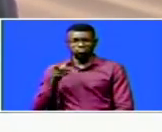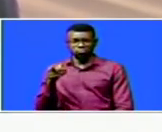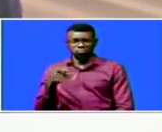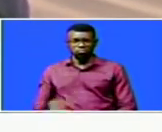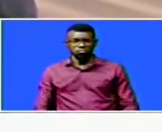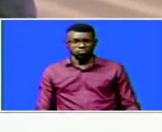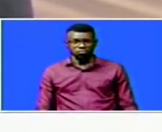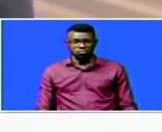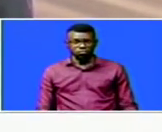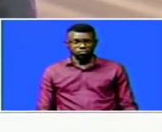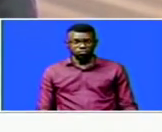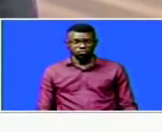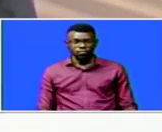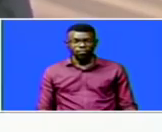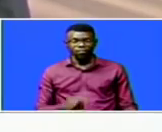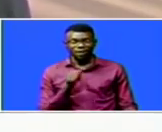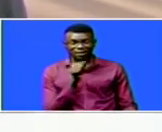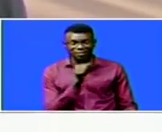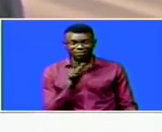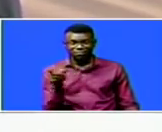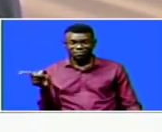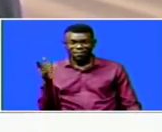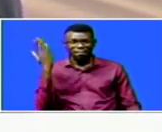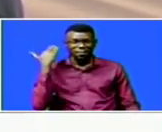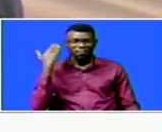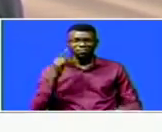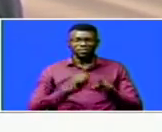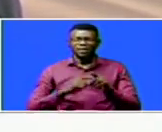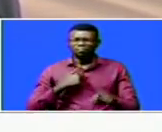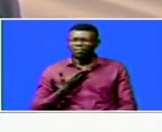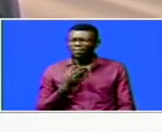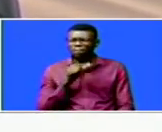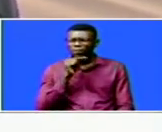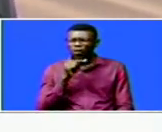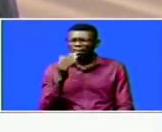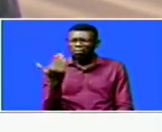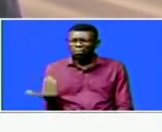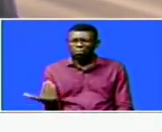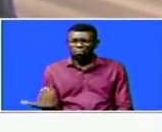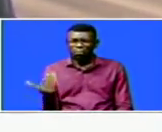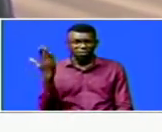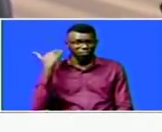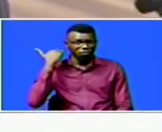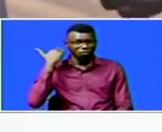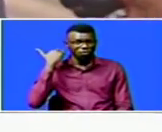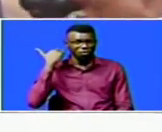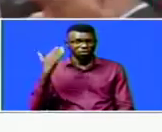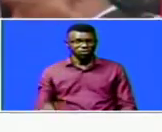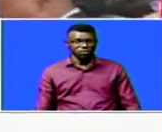na mzee ambaye kutoka niwe kijana mdogo sana,